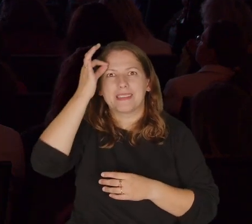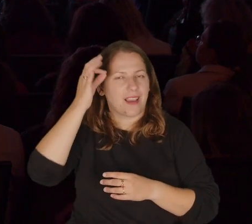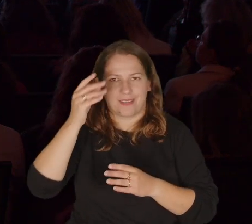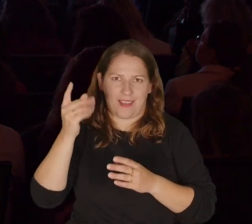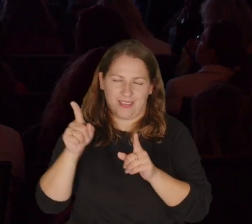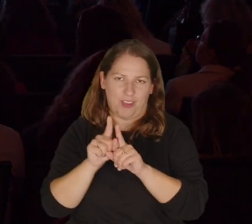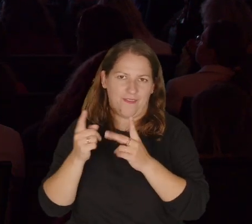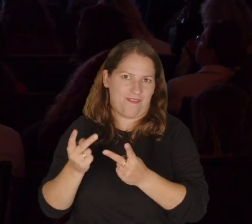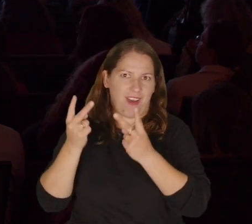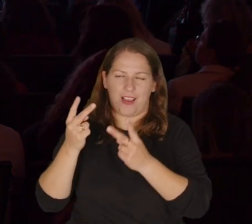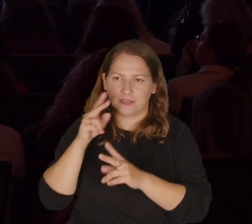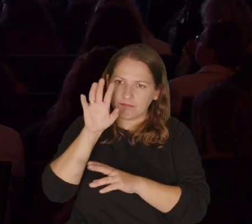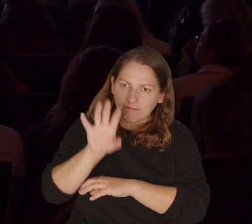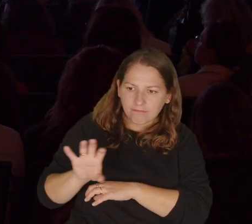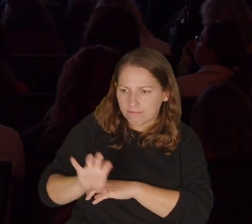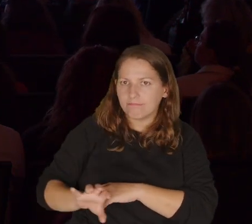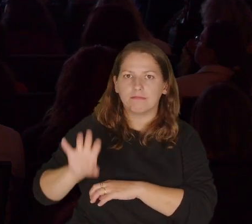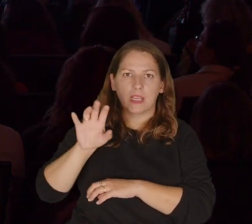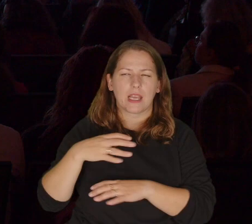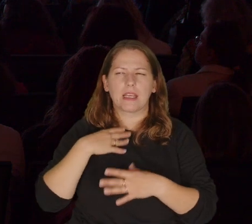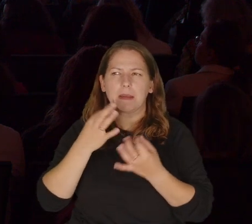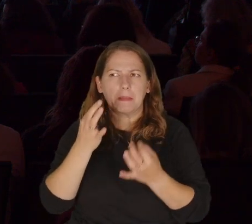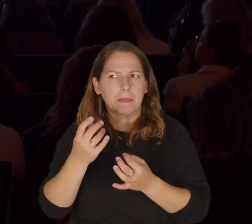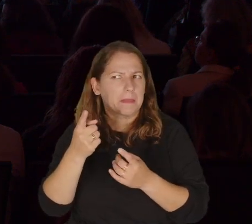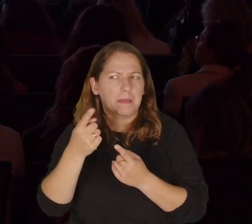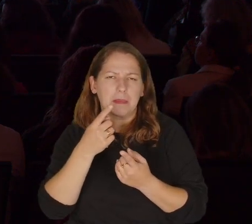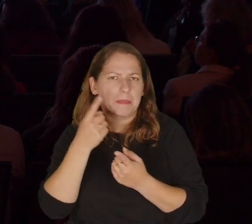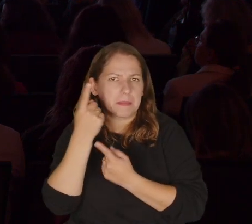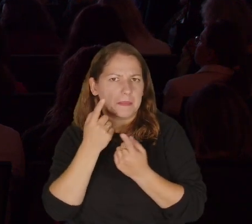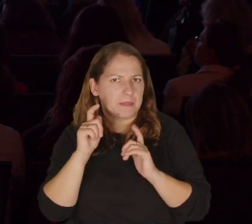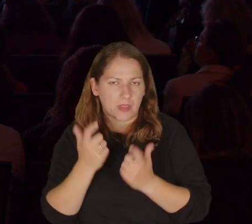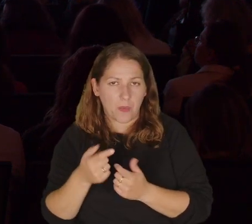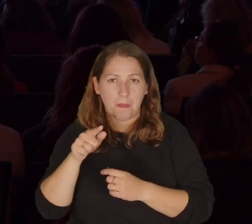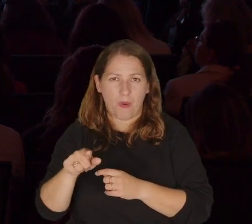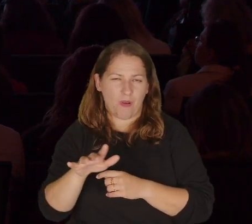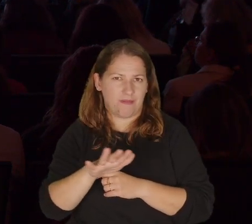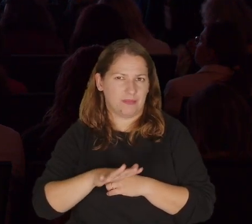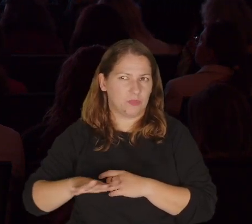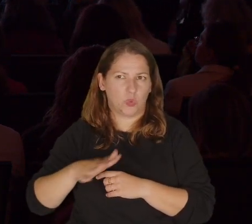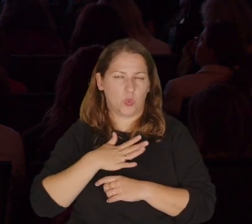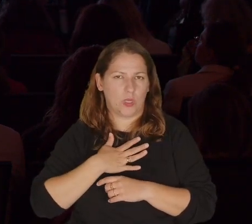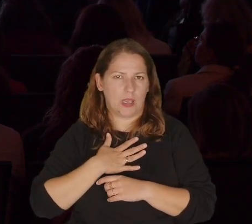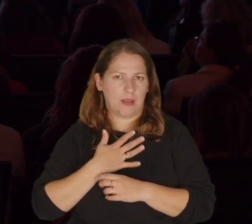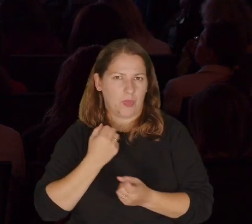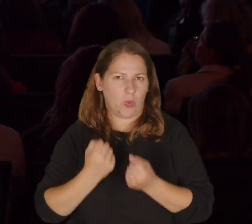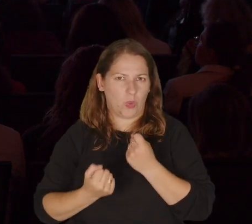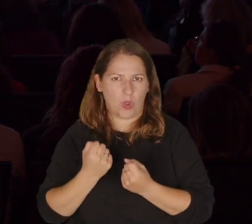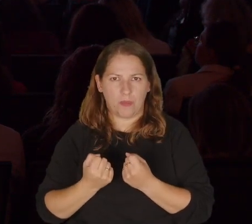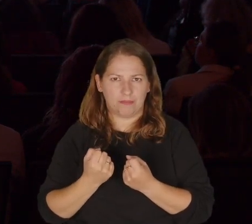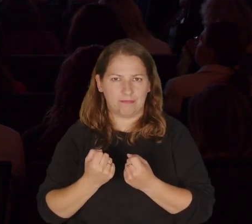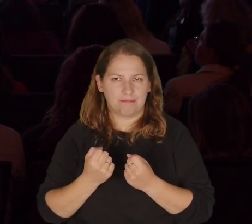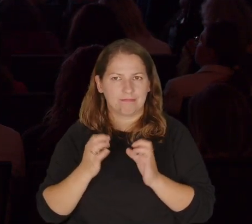jest bardzo istotna. I chciałam pana poprosić o komentarz, bo jest to taki obszar, który bardzo trudno